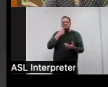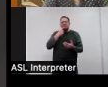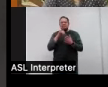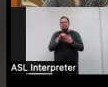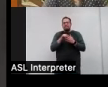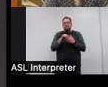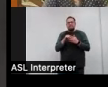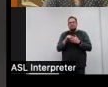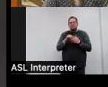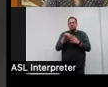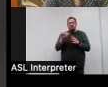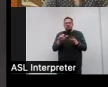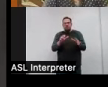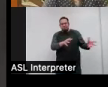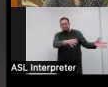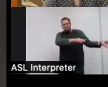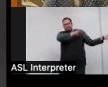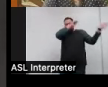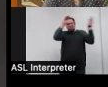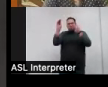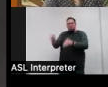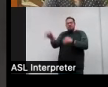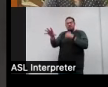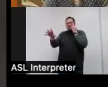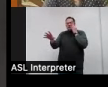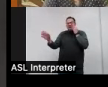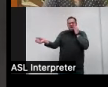للقنابل الذرية في